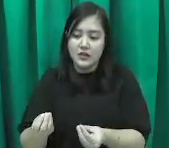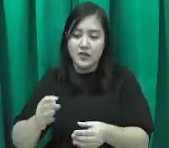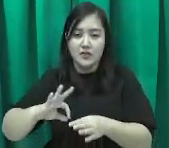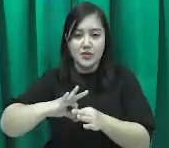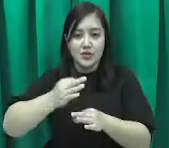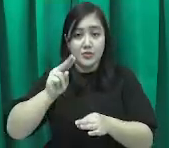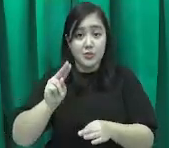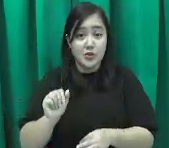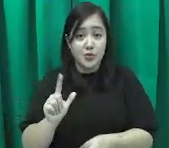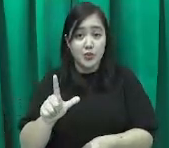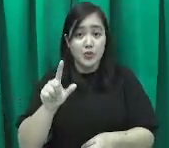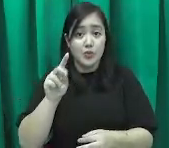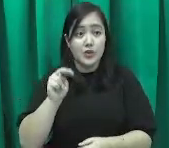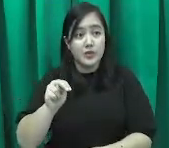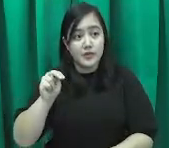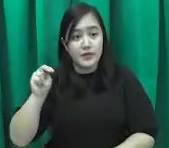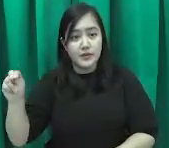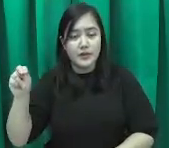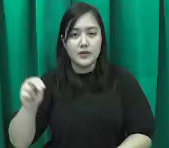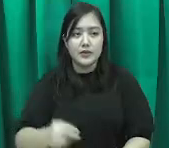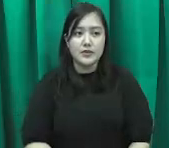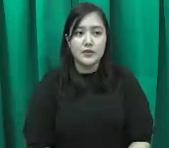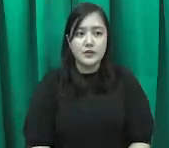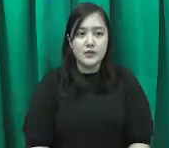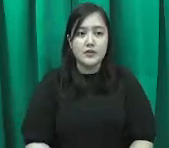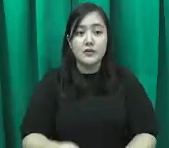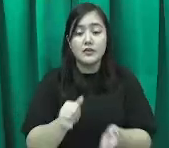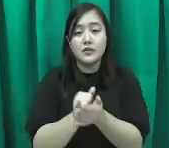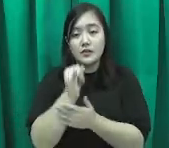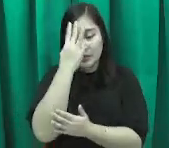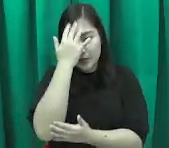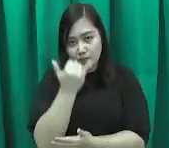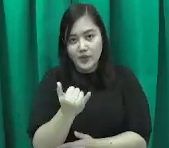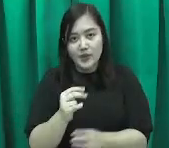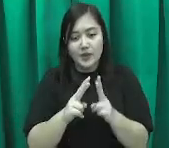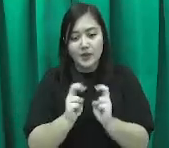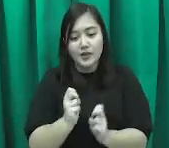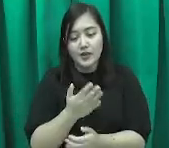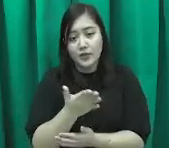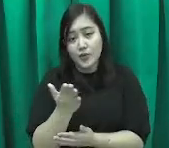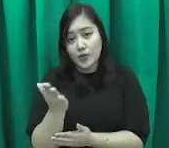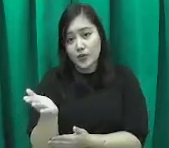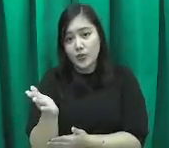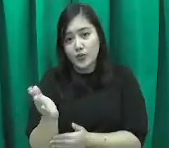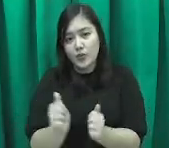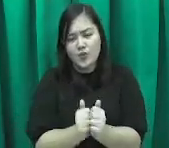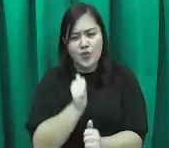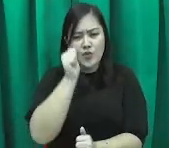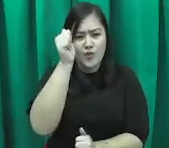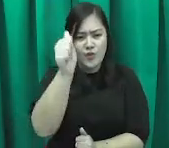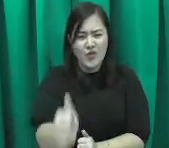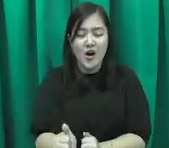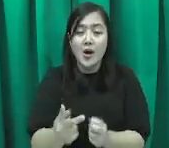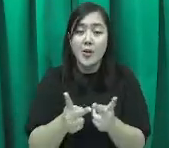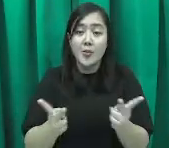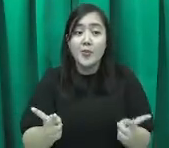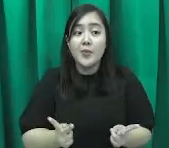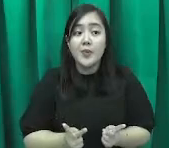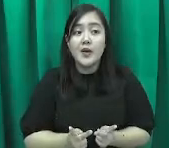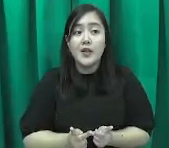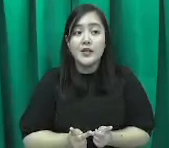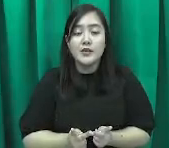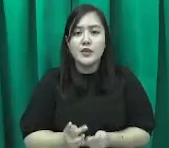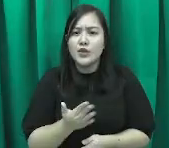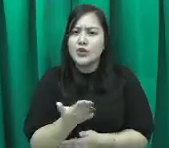Panginoon. Kaya kahit na nasa malayong lugar ka, yeah, kahit na official business yun or part ng trabaho mo, hindi mo